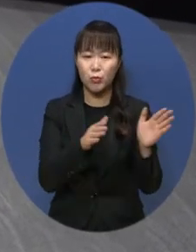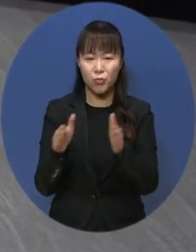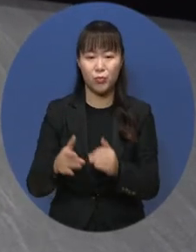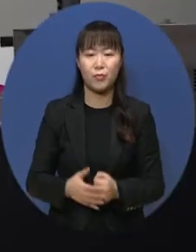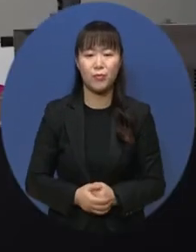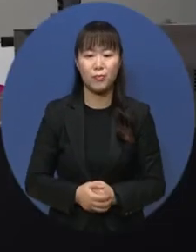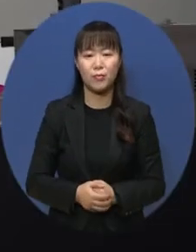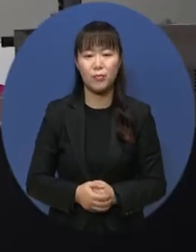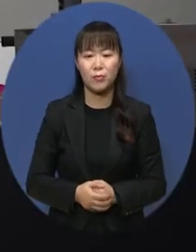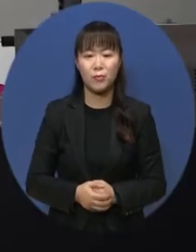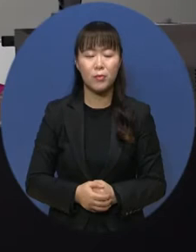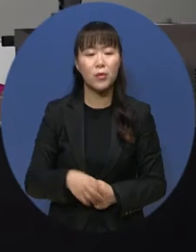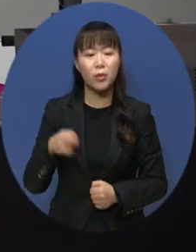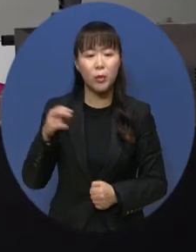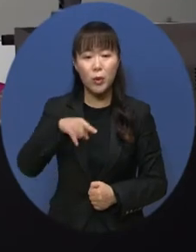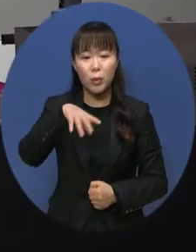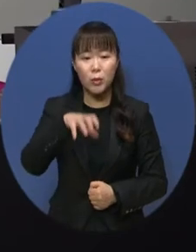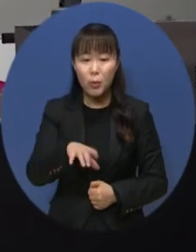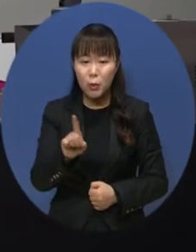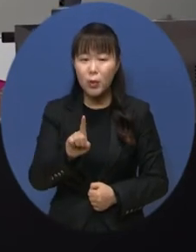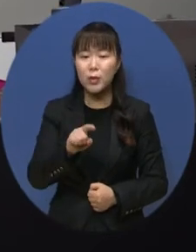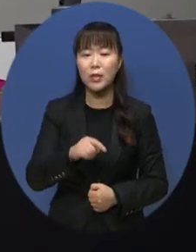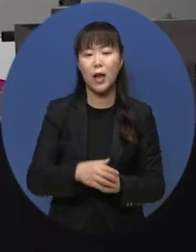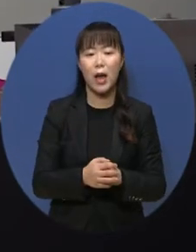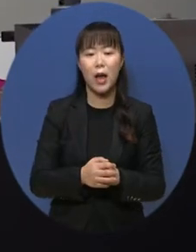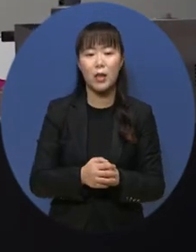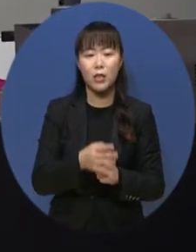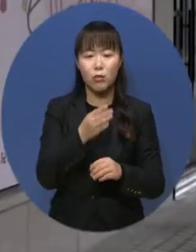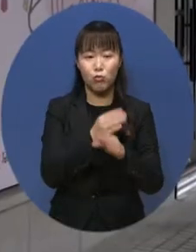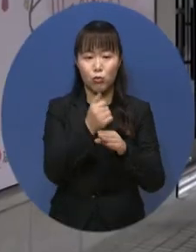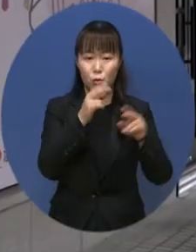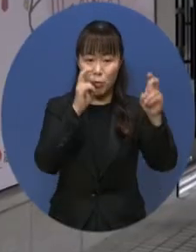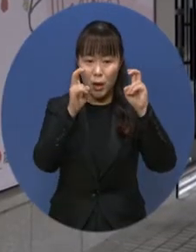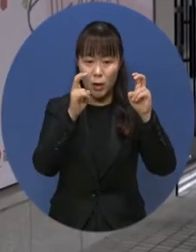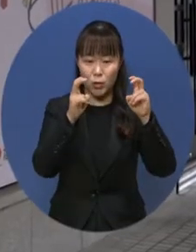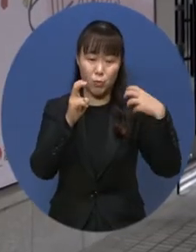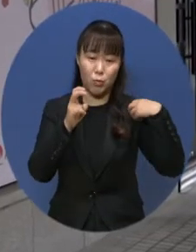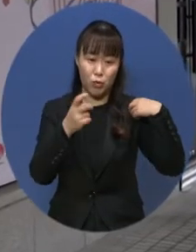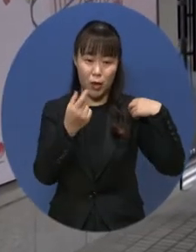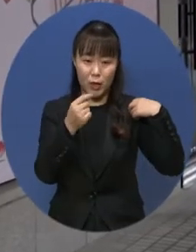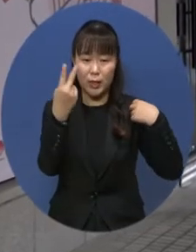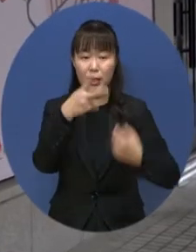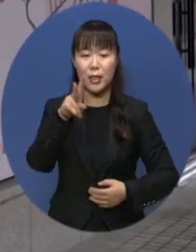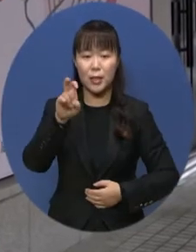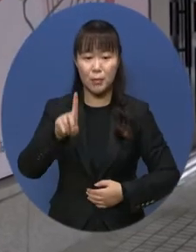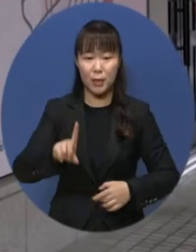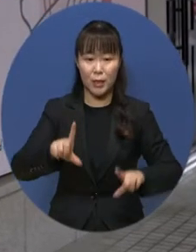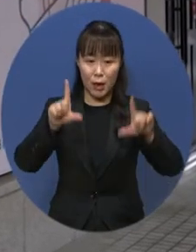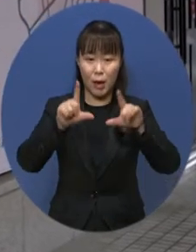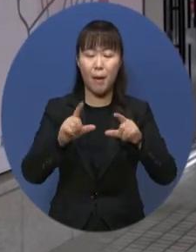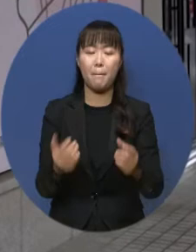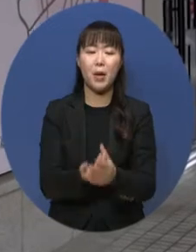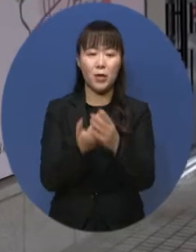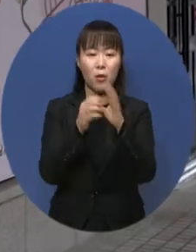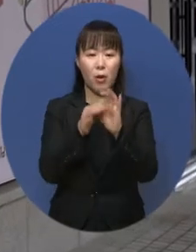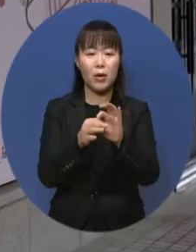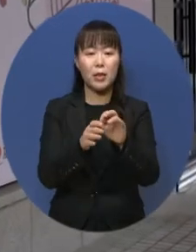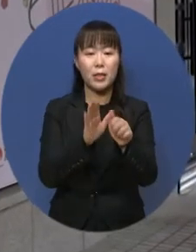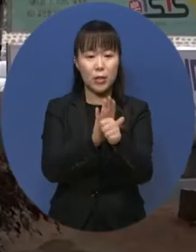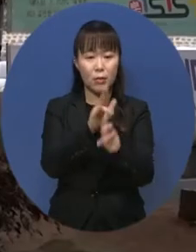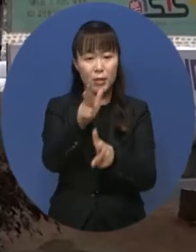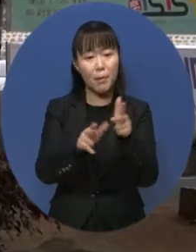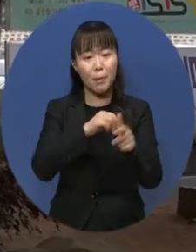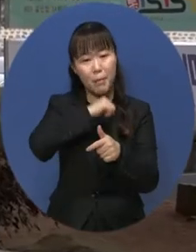있습니다. 또한 청년몰 아리랑은 중소벤처기업부 주관 2021년 청년몰 활성화 지원 사업에